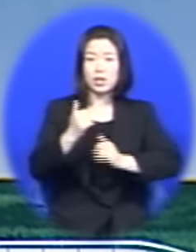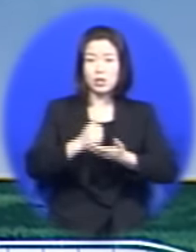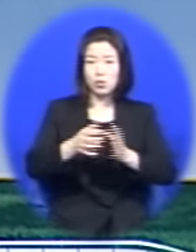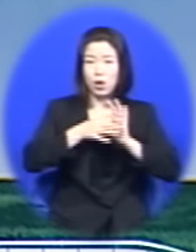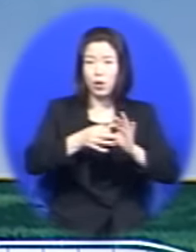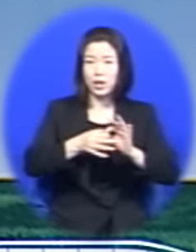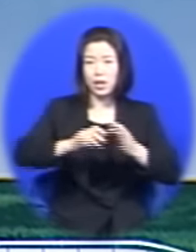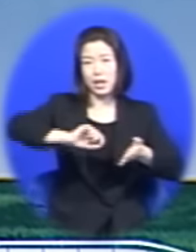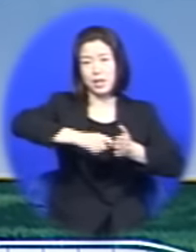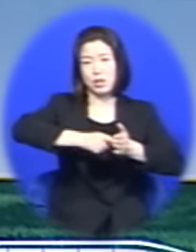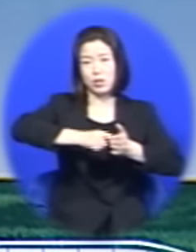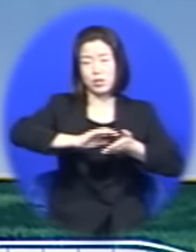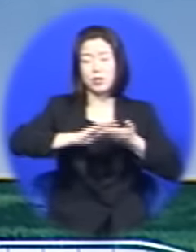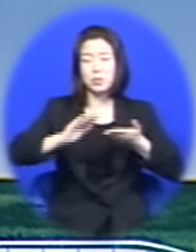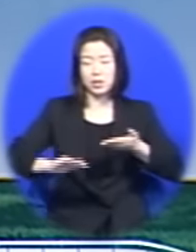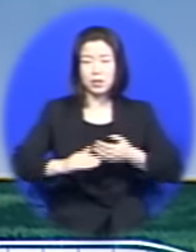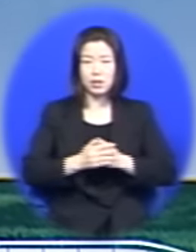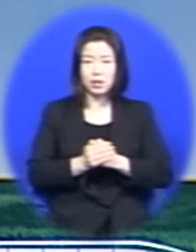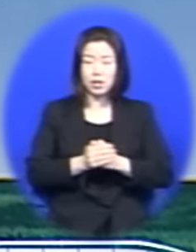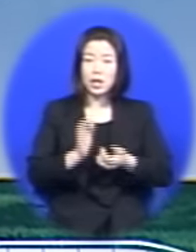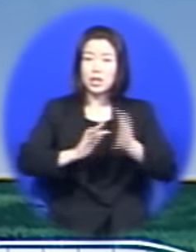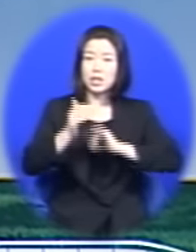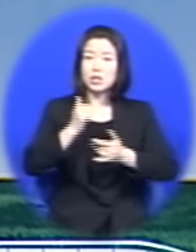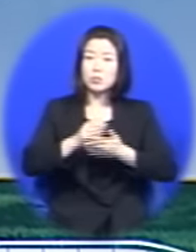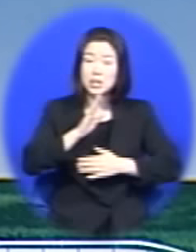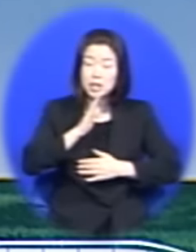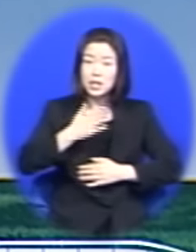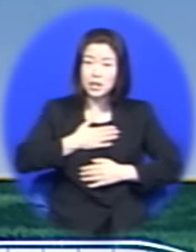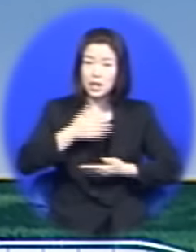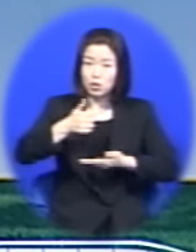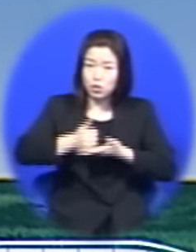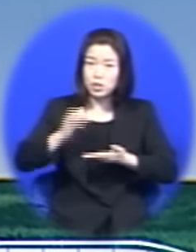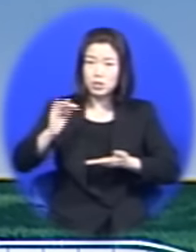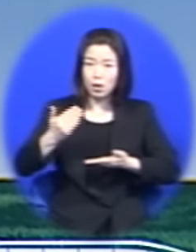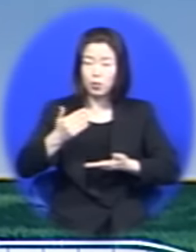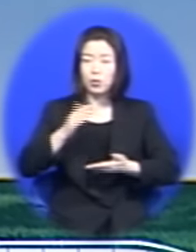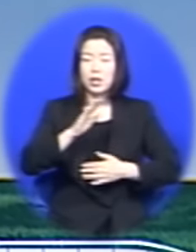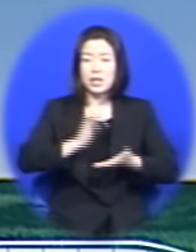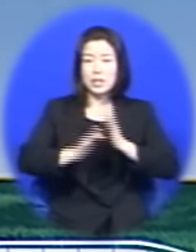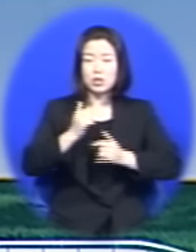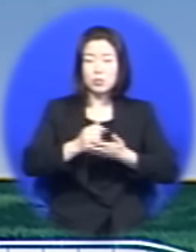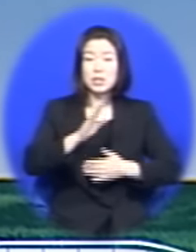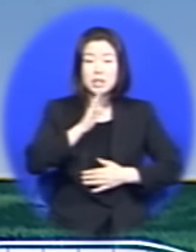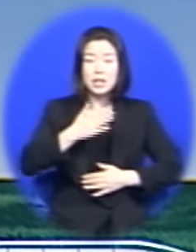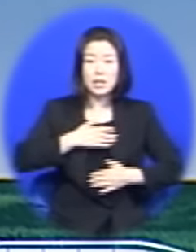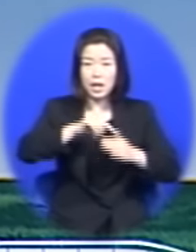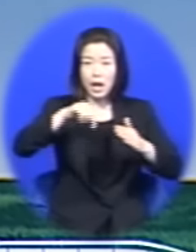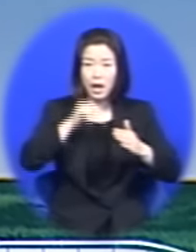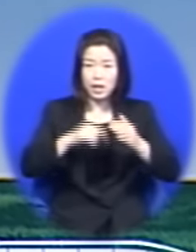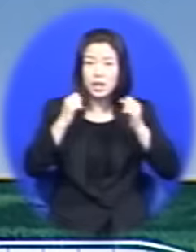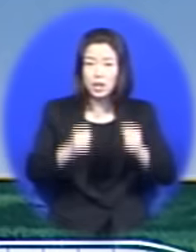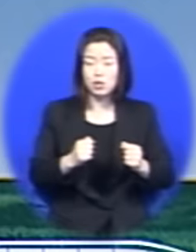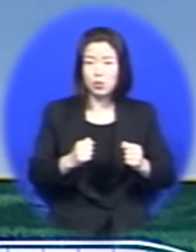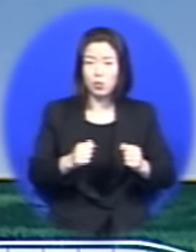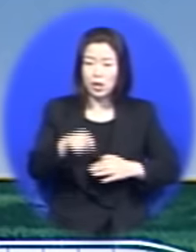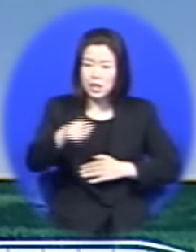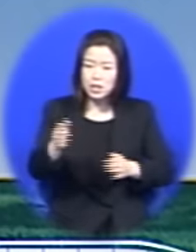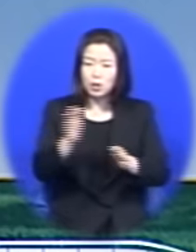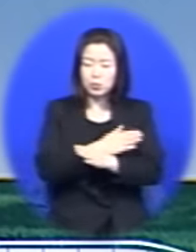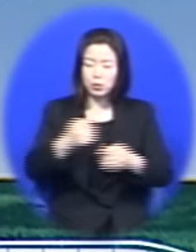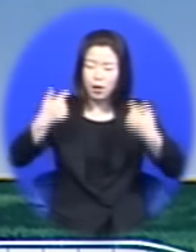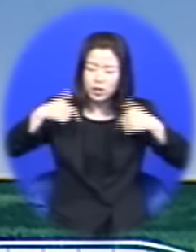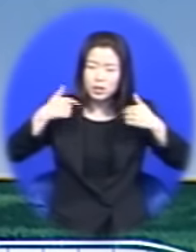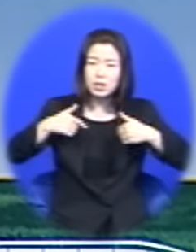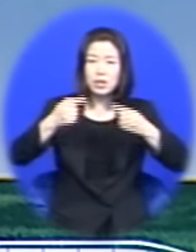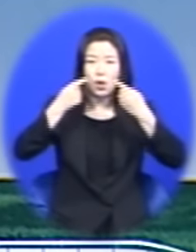관계가 열쇠예요. 예수님이 진짜 내 주인이 되시고 예수님이 진짜 내 안에 계시고 이것부터 늘 확인해야